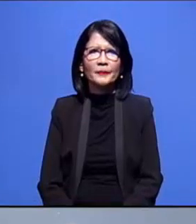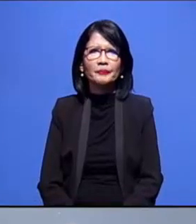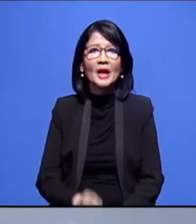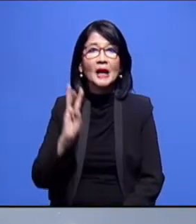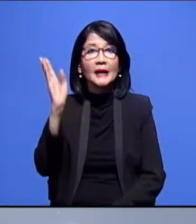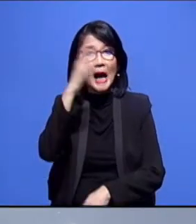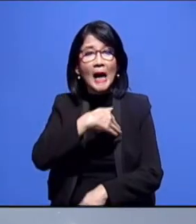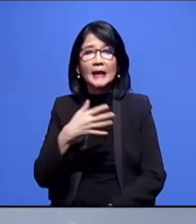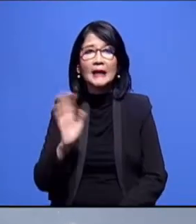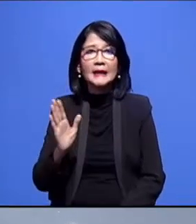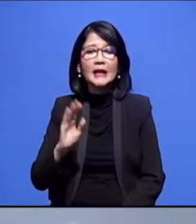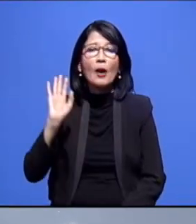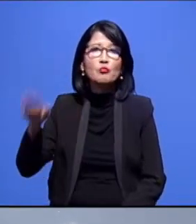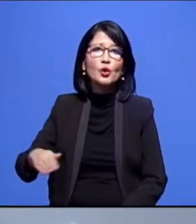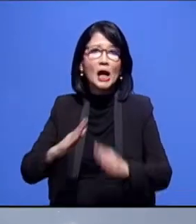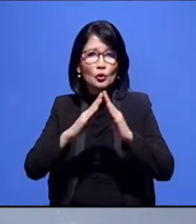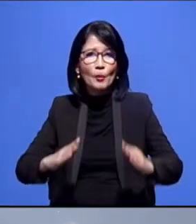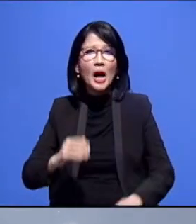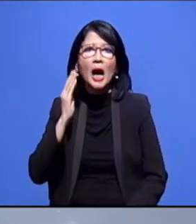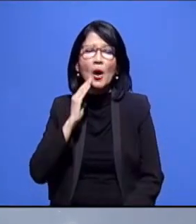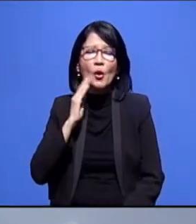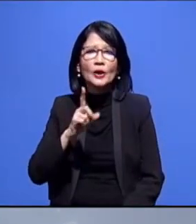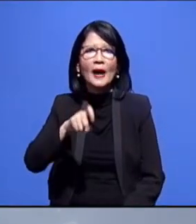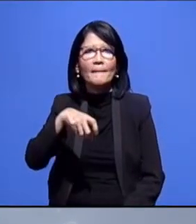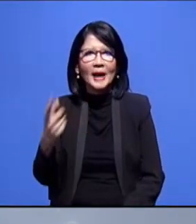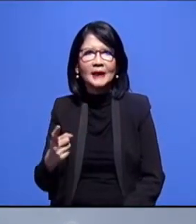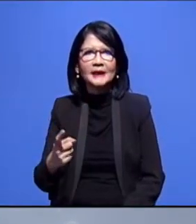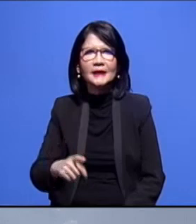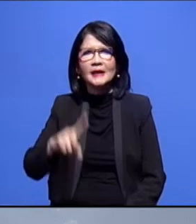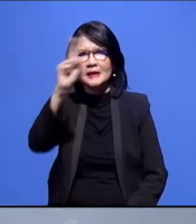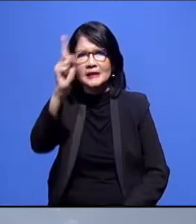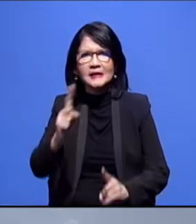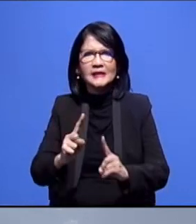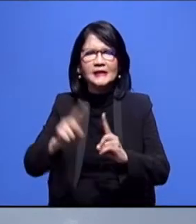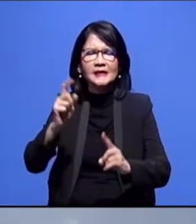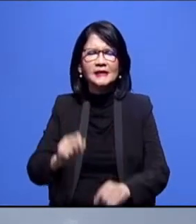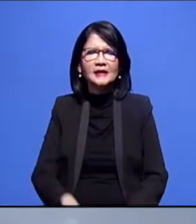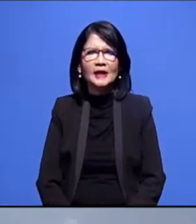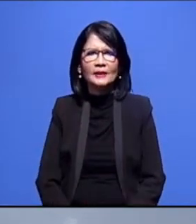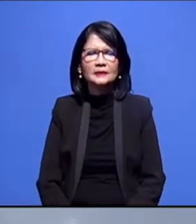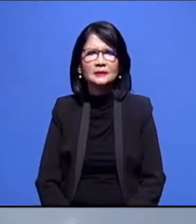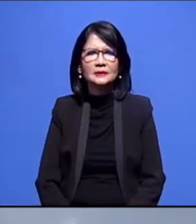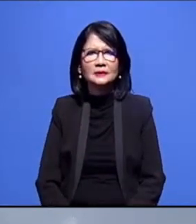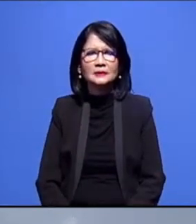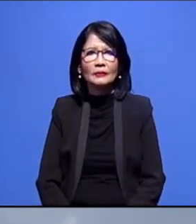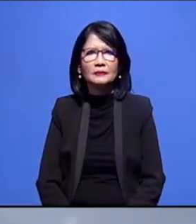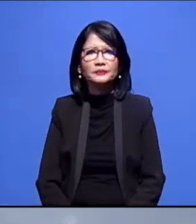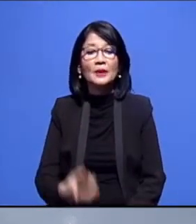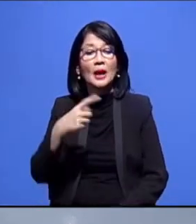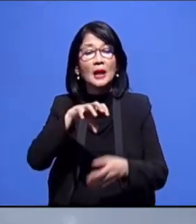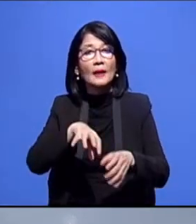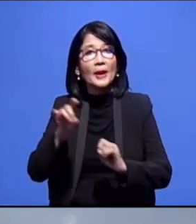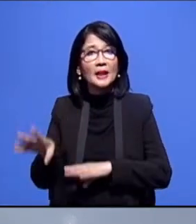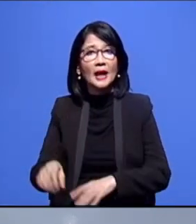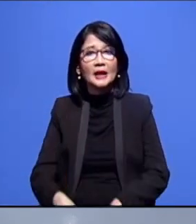Tiga hari tidak pulang ke rumah, seorang remaja ditemukan tewas tersengat listrik di sebuah rumah kosong di Deli Serdang, Sumatera Utara. Di tempat lain,